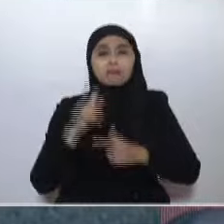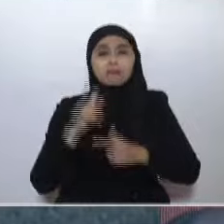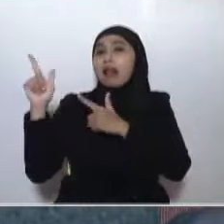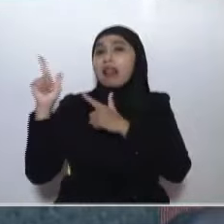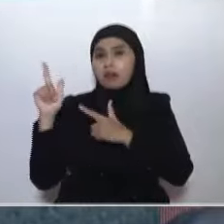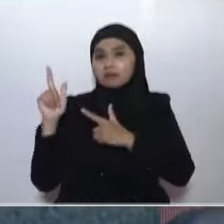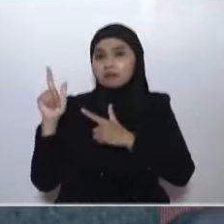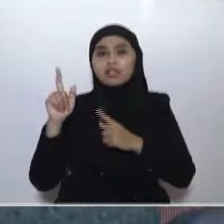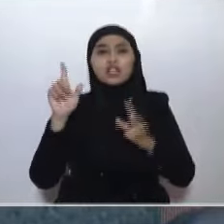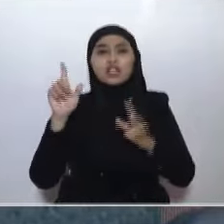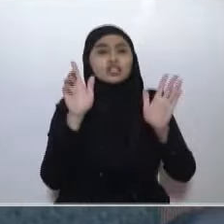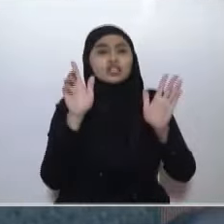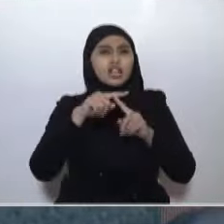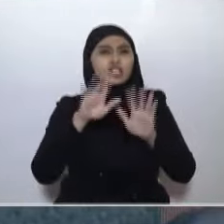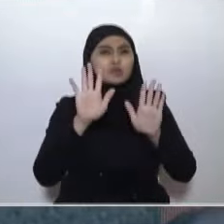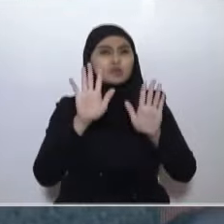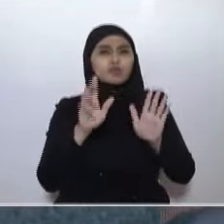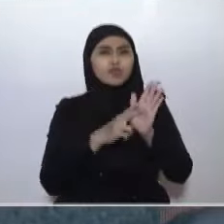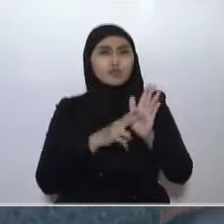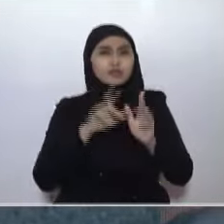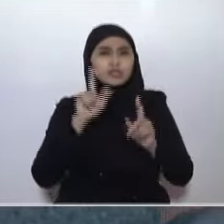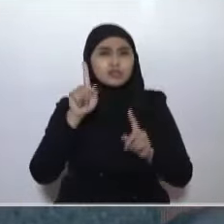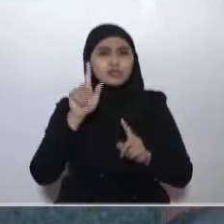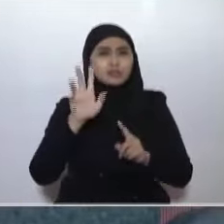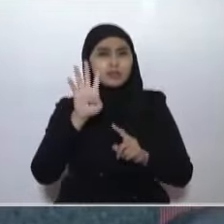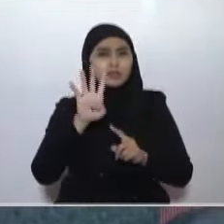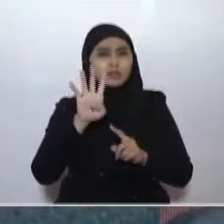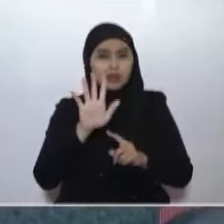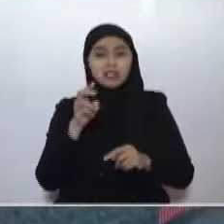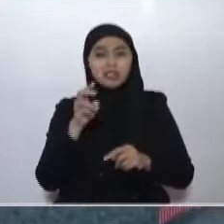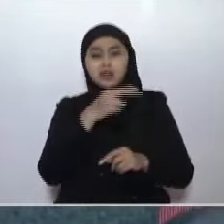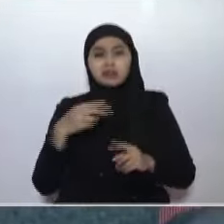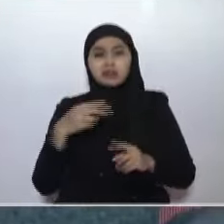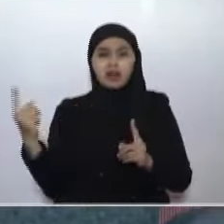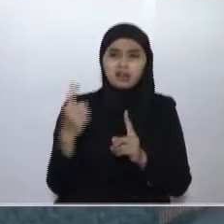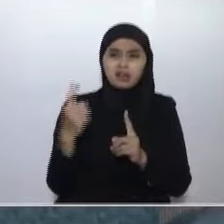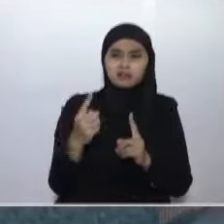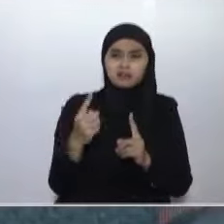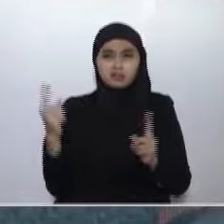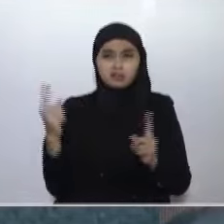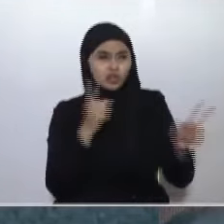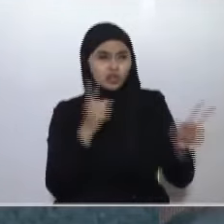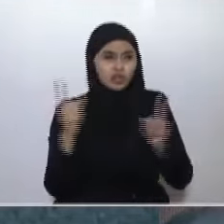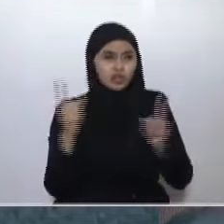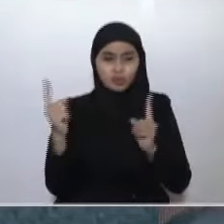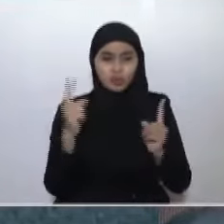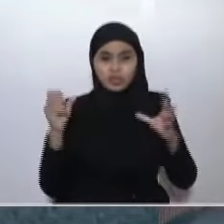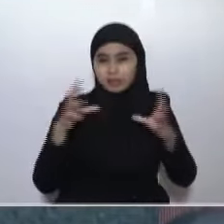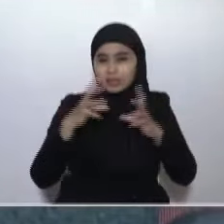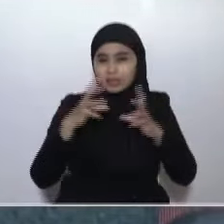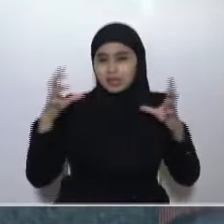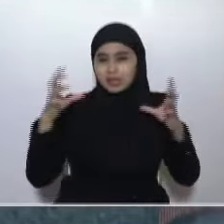10 November 1945 Indonesia menghadapi salah satu pertempuran yang terbesar dan terberat dalam